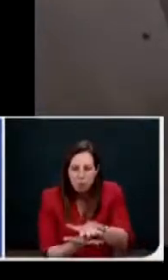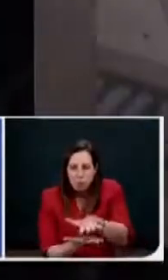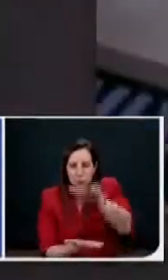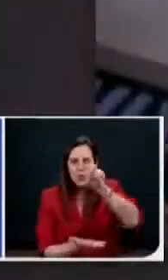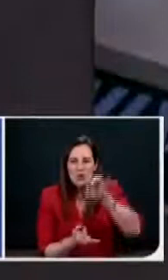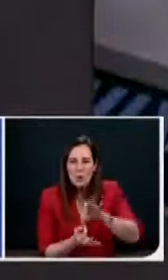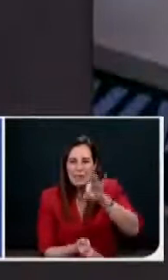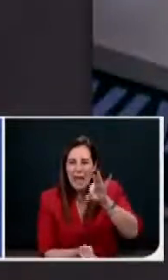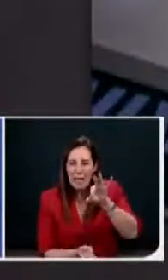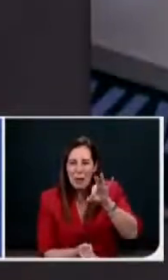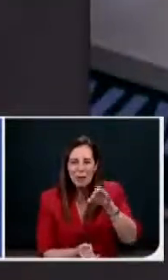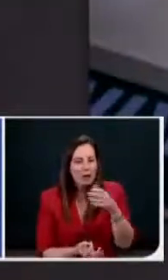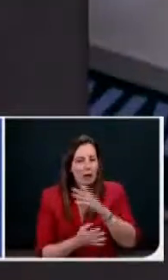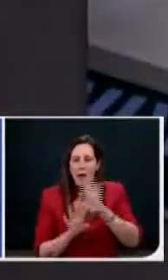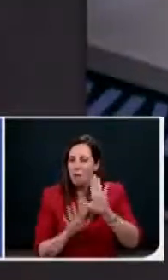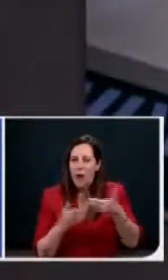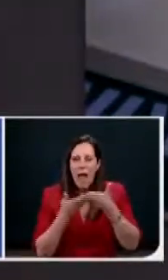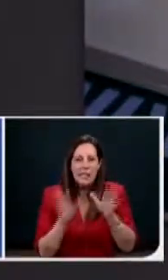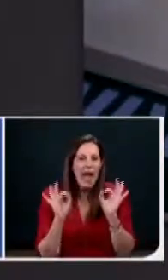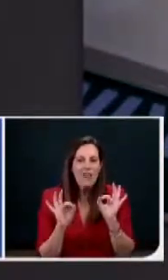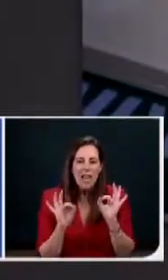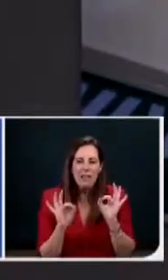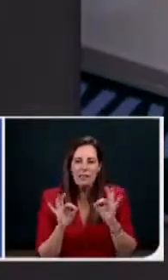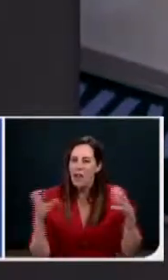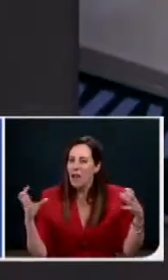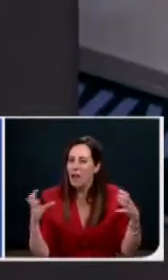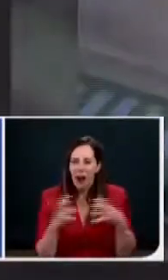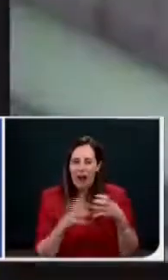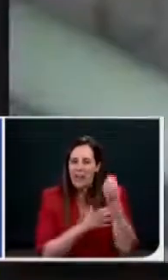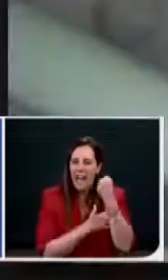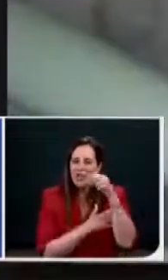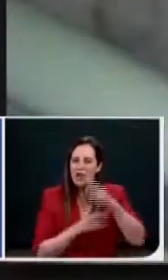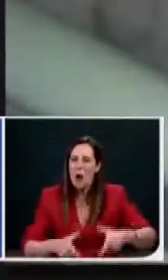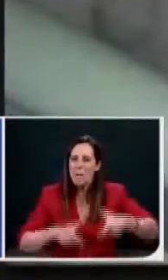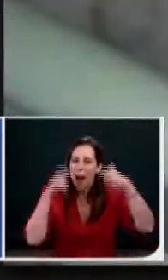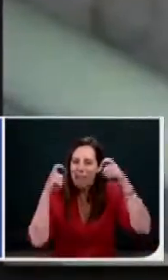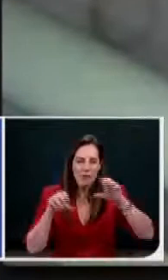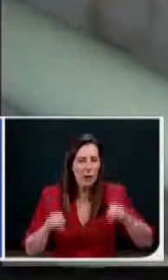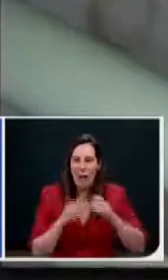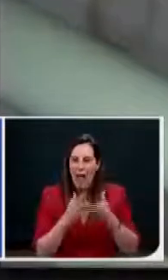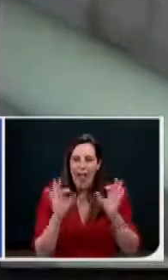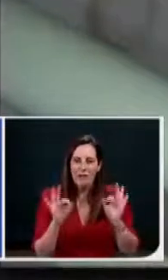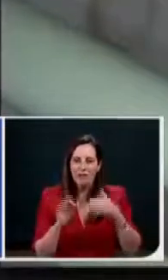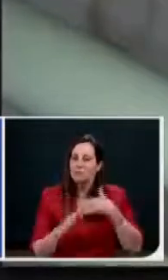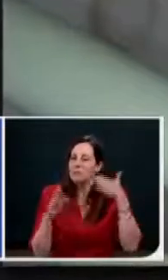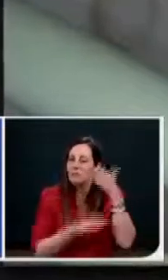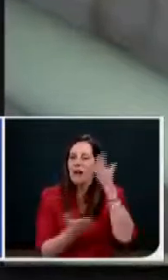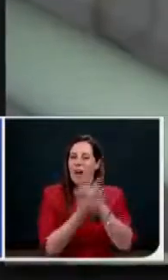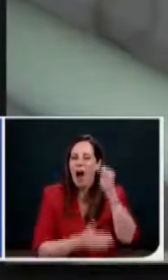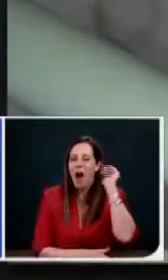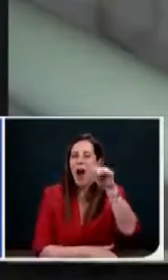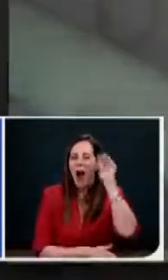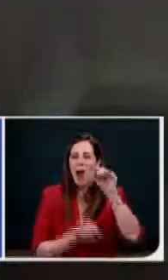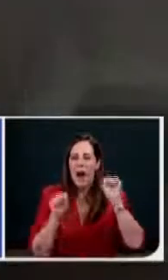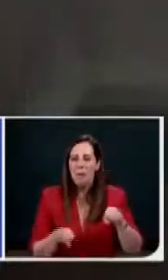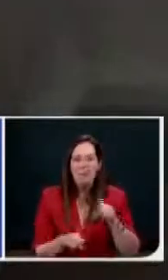30 סנטימטר ולא נהננו לעזרה מחברת ההחזקה שיש לנו בבניין ומהקבלן. פנינו להם עשרות פעמים,